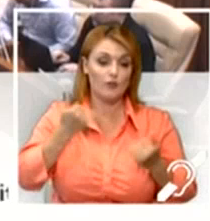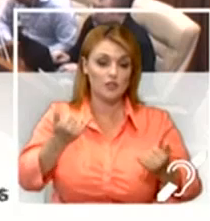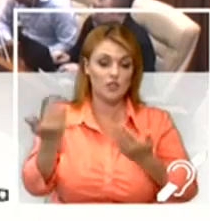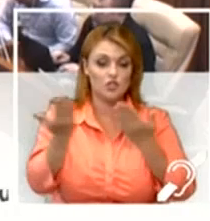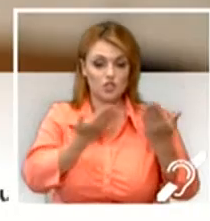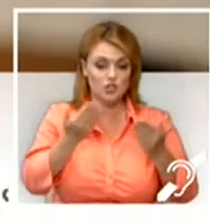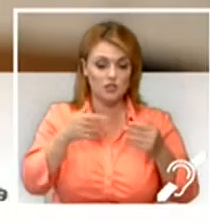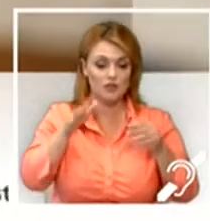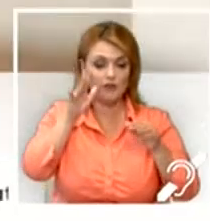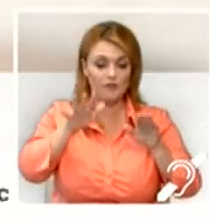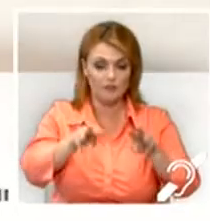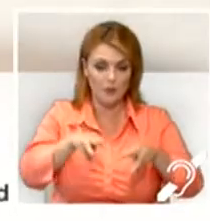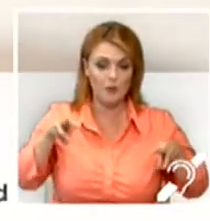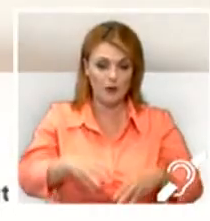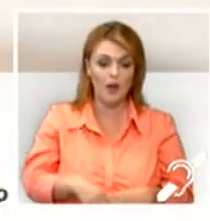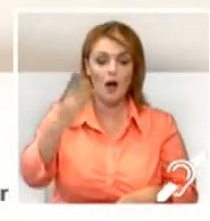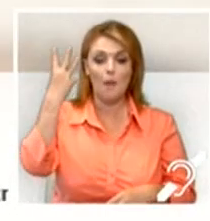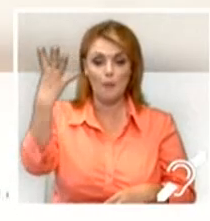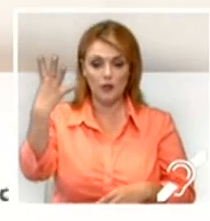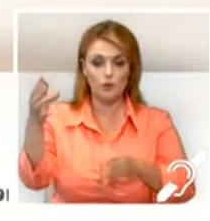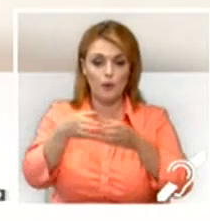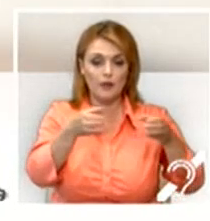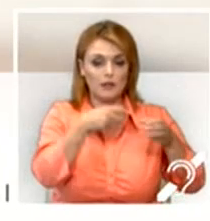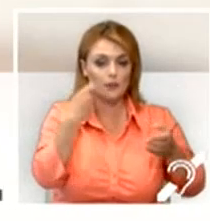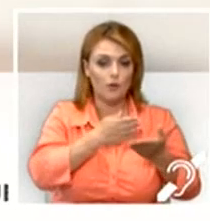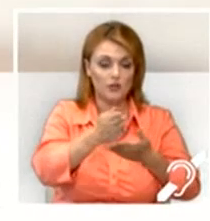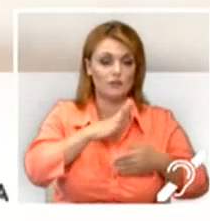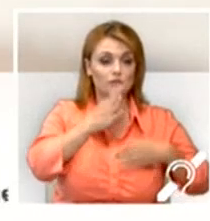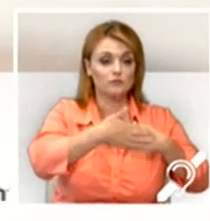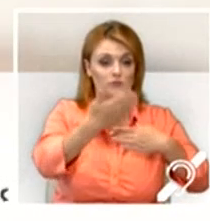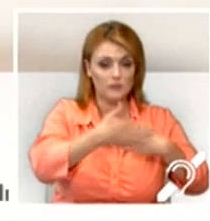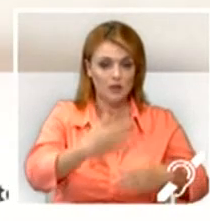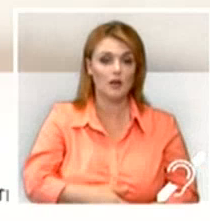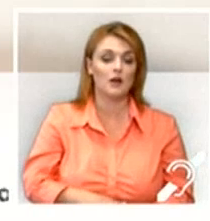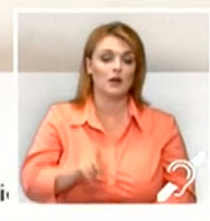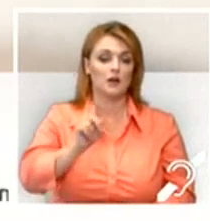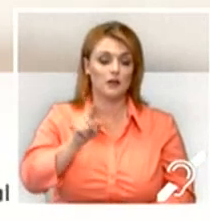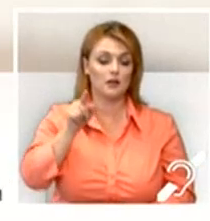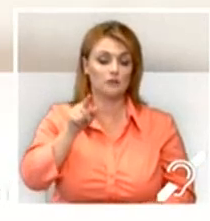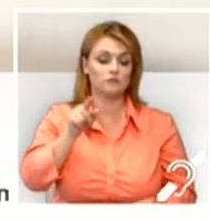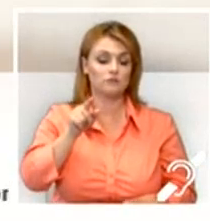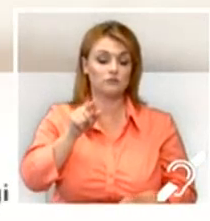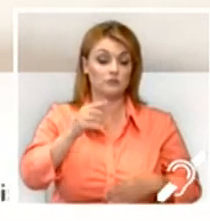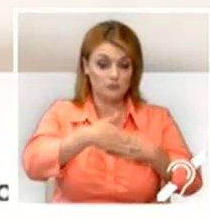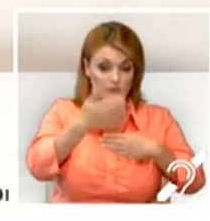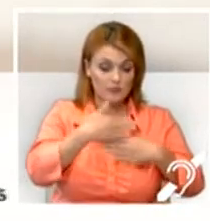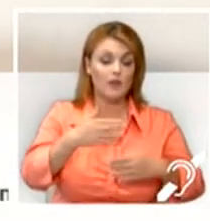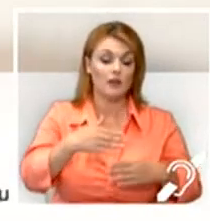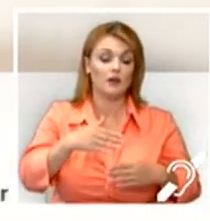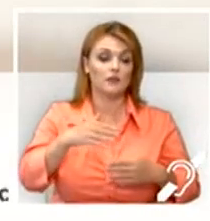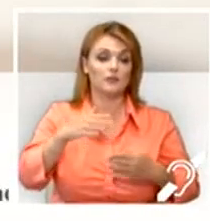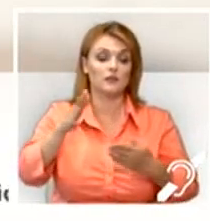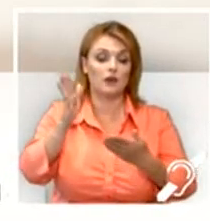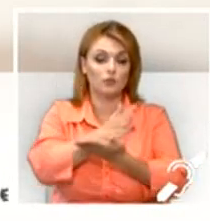prezentat astăzi în Parlament. 4 partide au fost sancționate prin lipsirea de subvenții de la bugetul de stat. Este vorba despre partidele